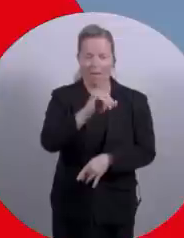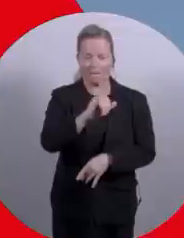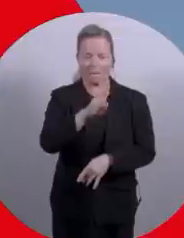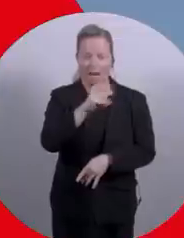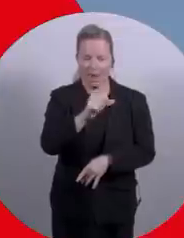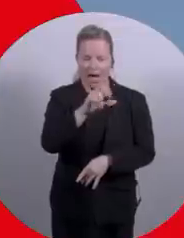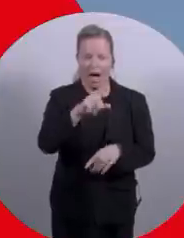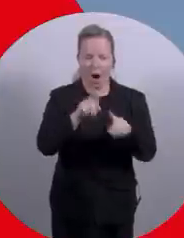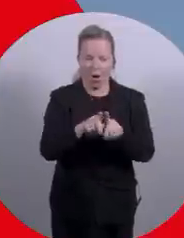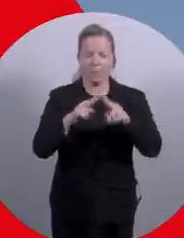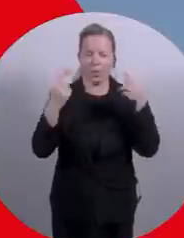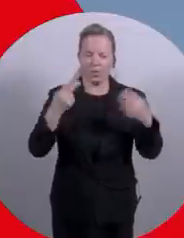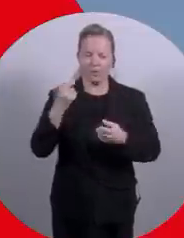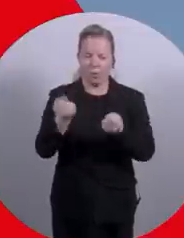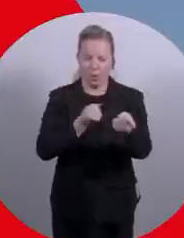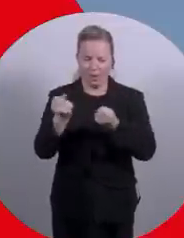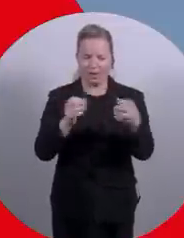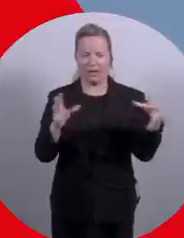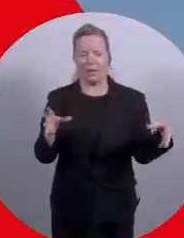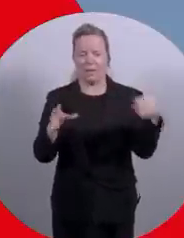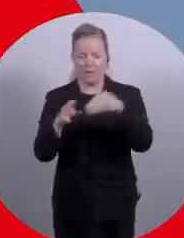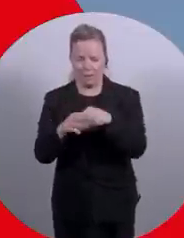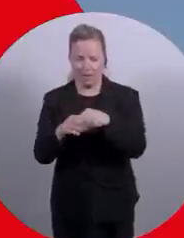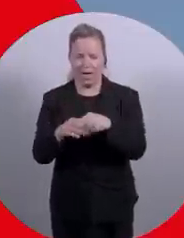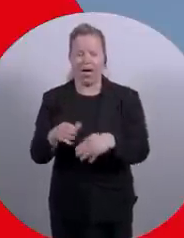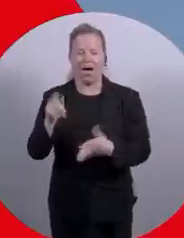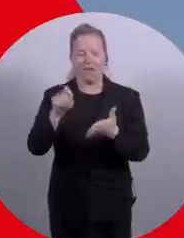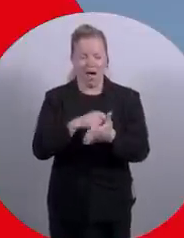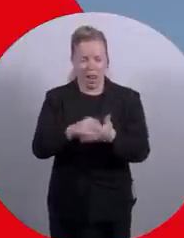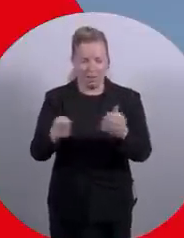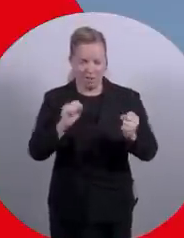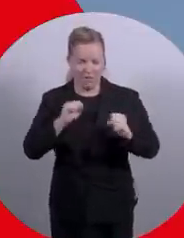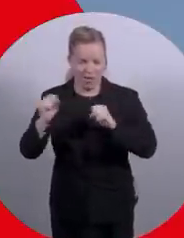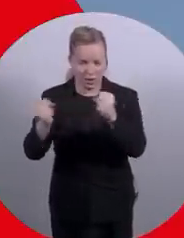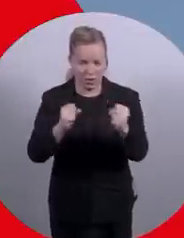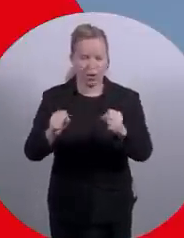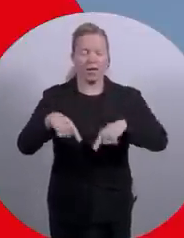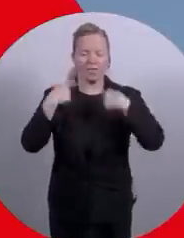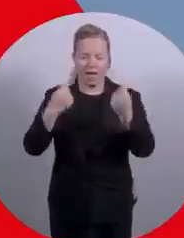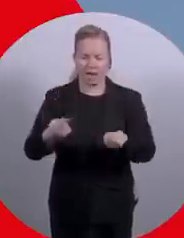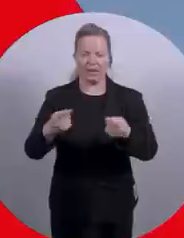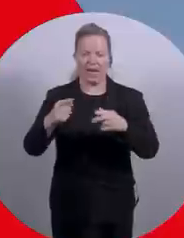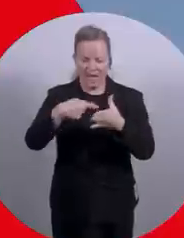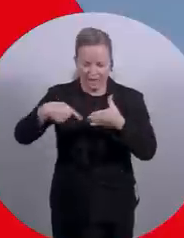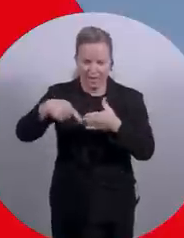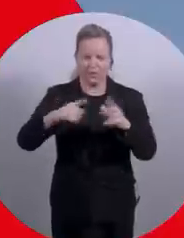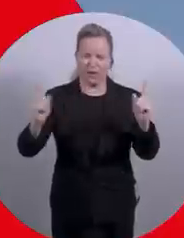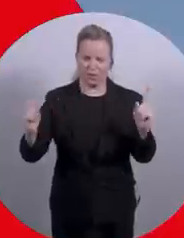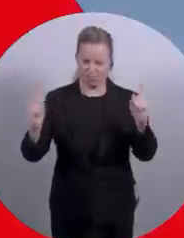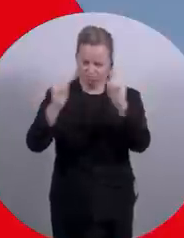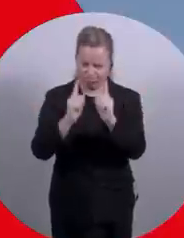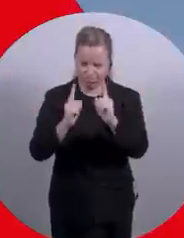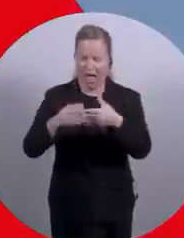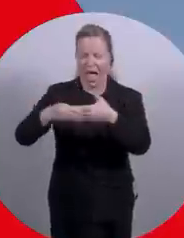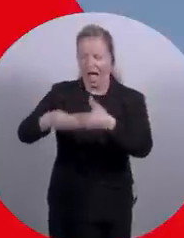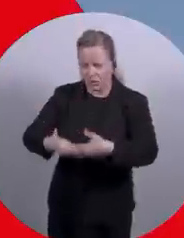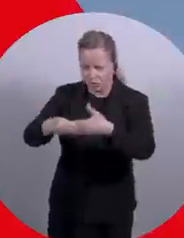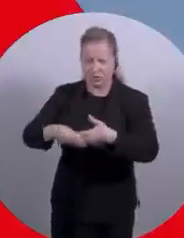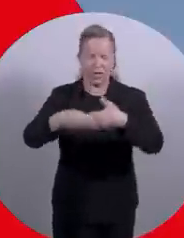und vielleicht schaffen wir das nach der wahlbewegung die wir jetzt intern gehabt haben dass man nacheinander wieder aufeinander zugehen die Hände schütteln sich in die Augen schauen und gemeinsam